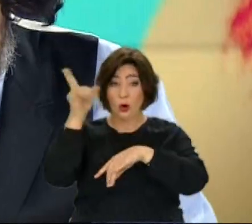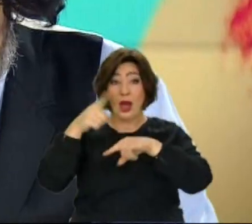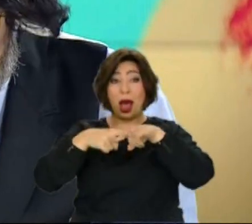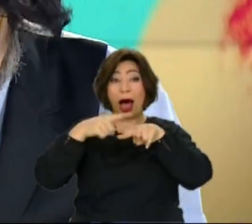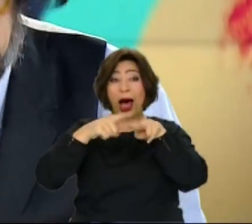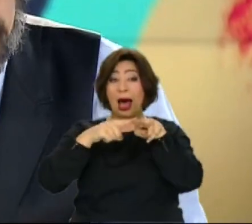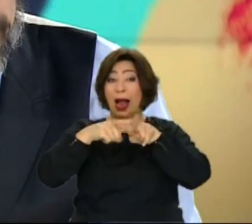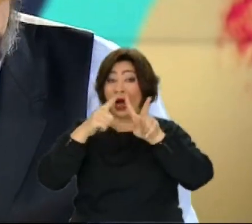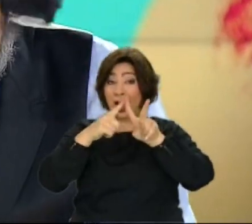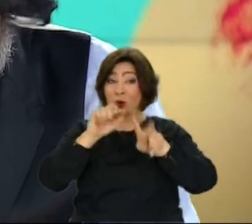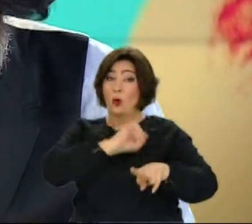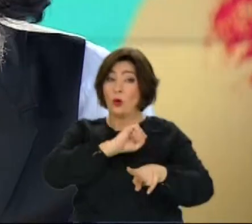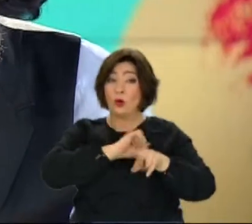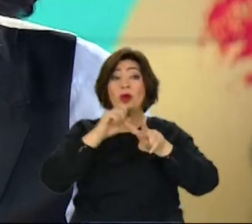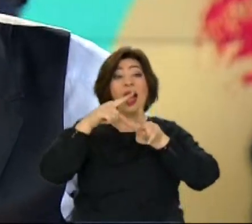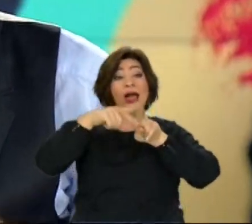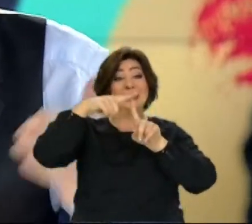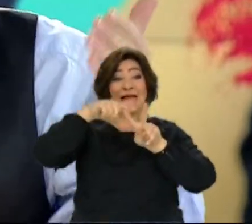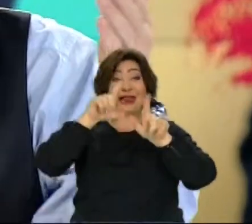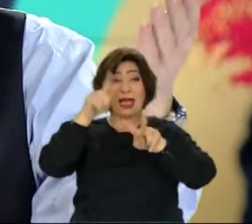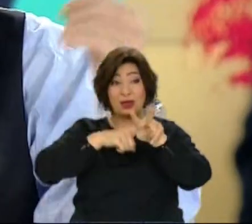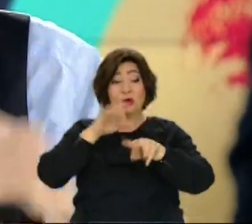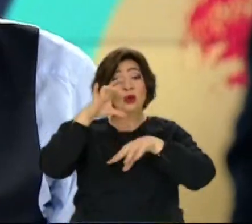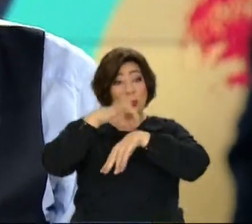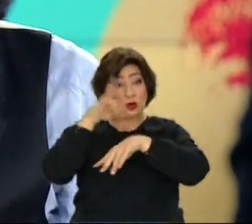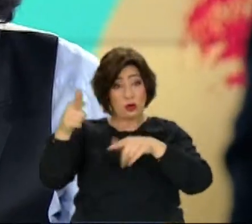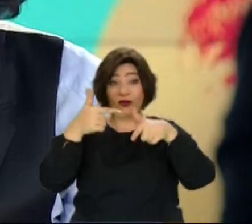Hakan Korkut Atalan, hoş geldiniz. Hoş bulduk. Doktor